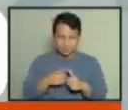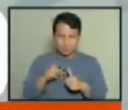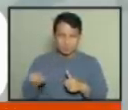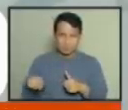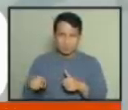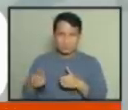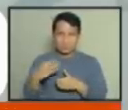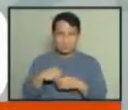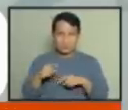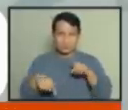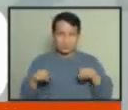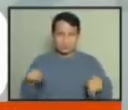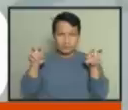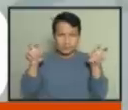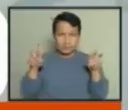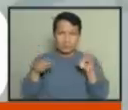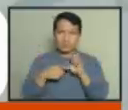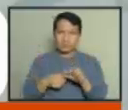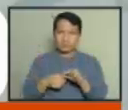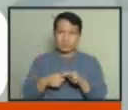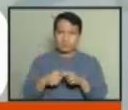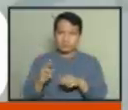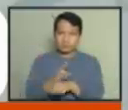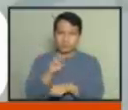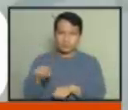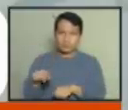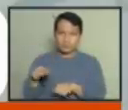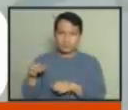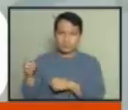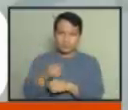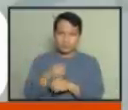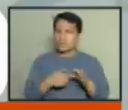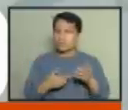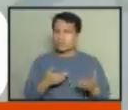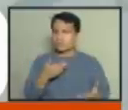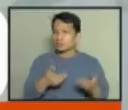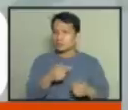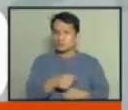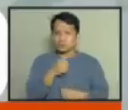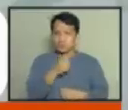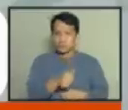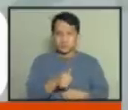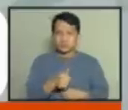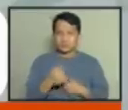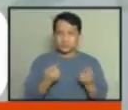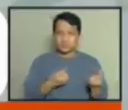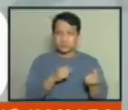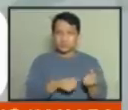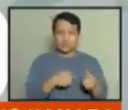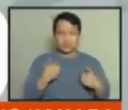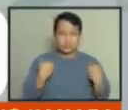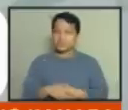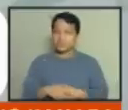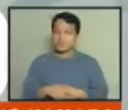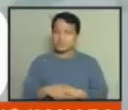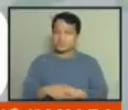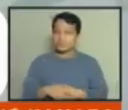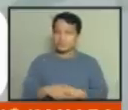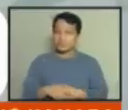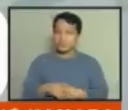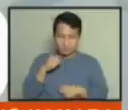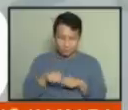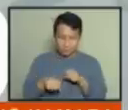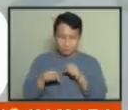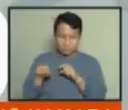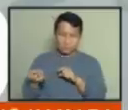baka nagkaroon ng ibang connotation po nagamit ng Cavite Varsitarian dito sa ibang hindi magandang gawain ng mga kabataan. So ang sinasabi